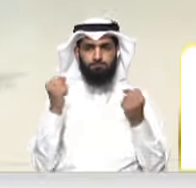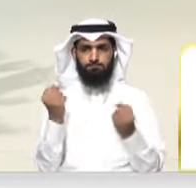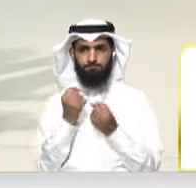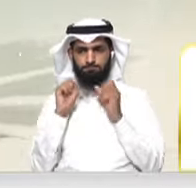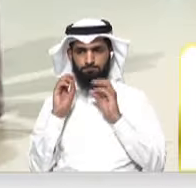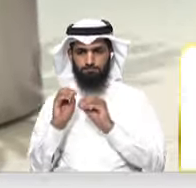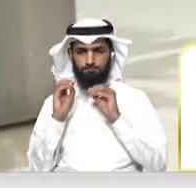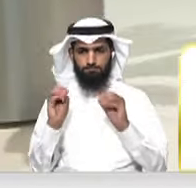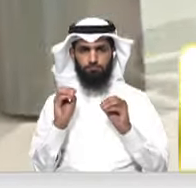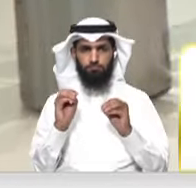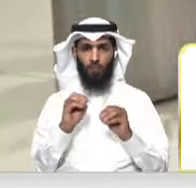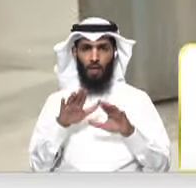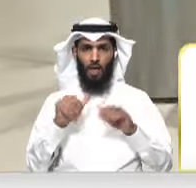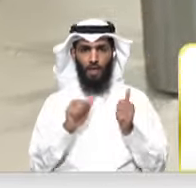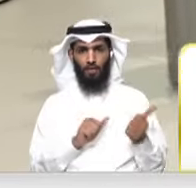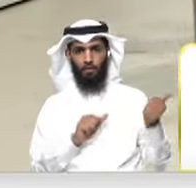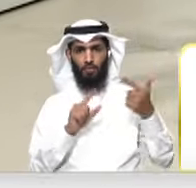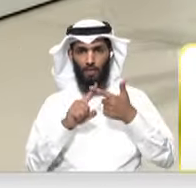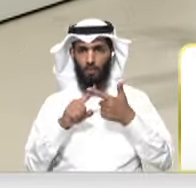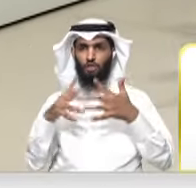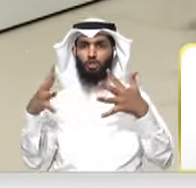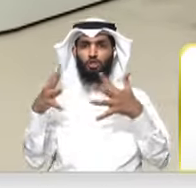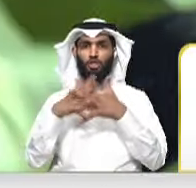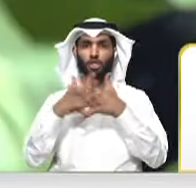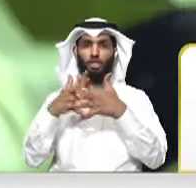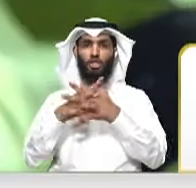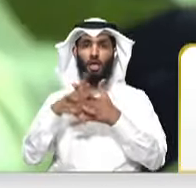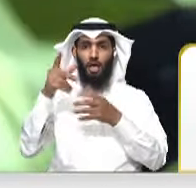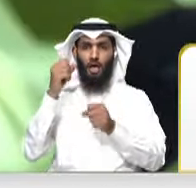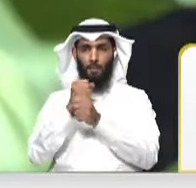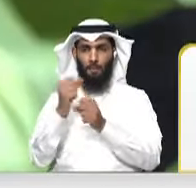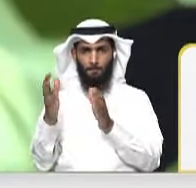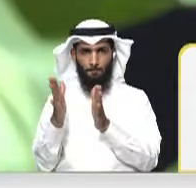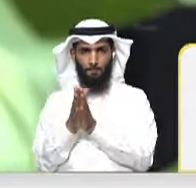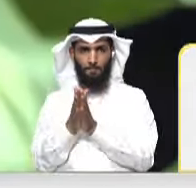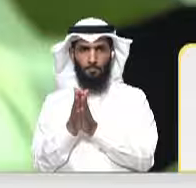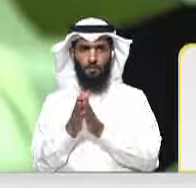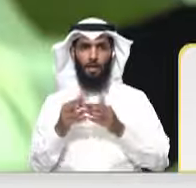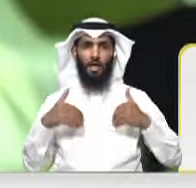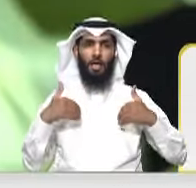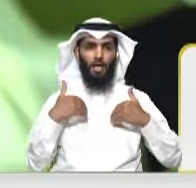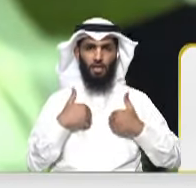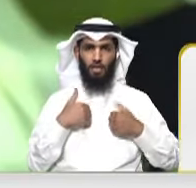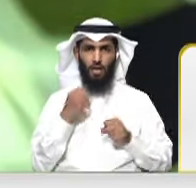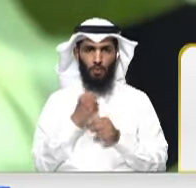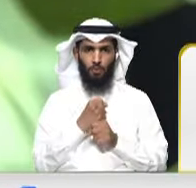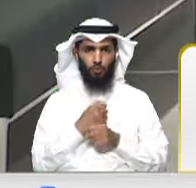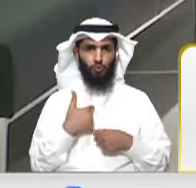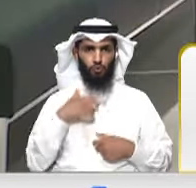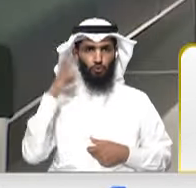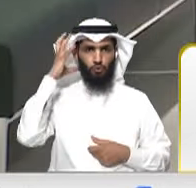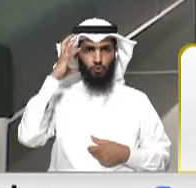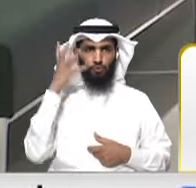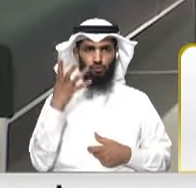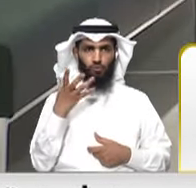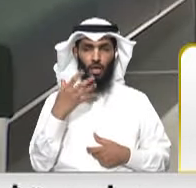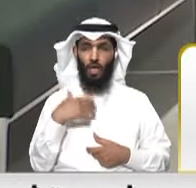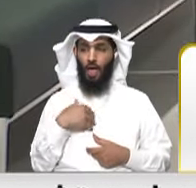الحديثة، بعدها يتوظف في القطاع الخاص. أما دورنا احنا في الهيئة في إدارة التوظيف، لا، احنا نستقبل طلبات